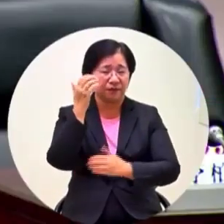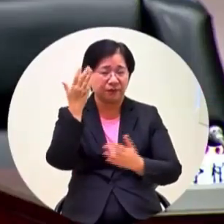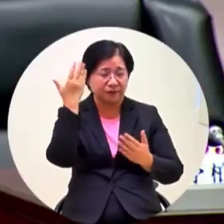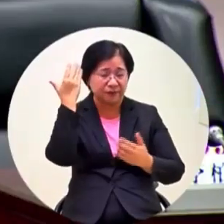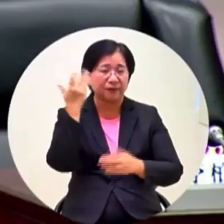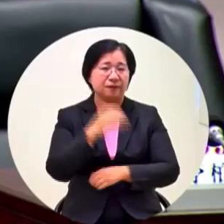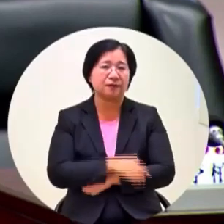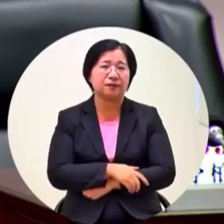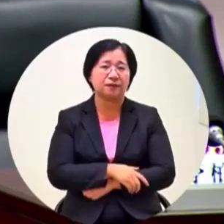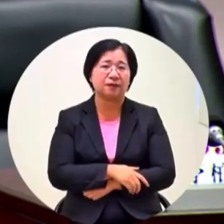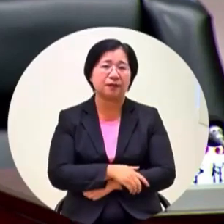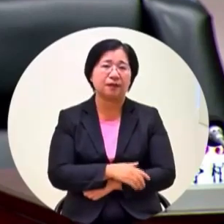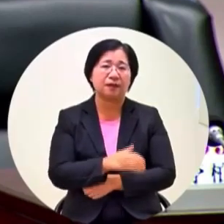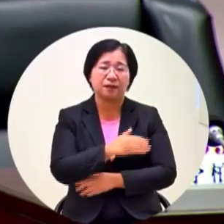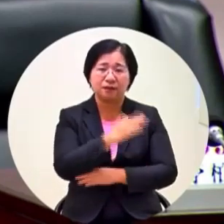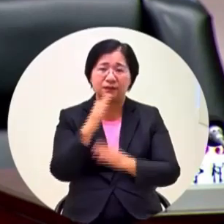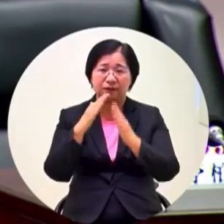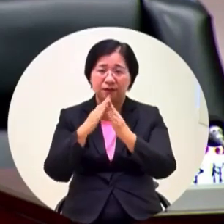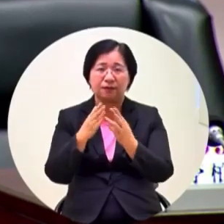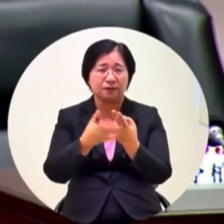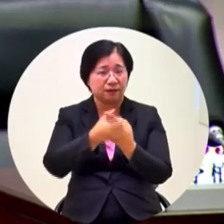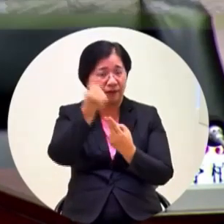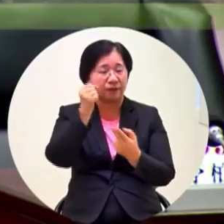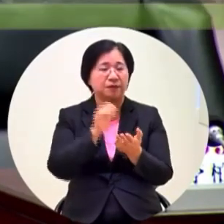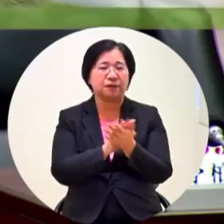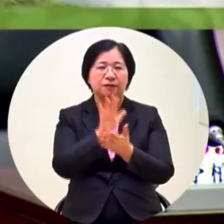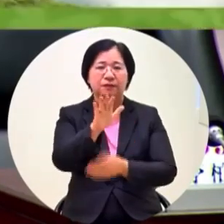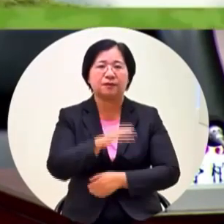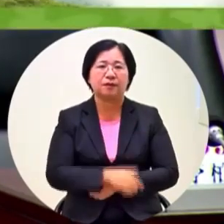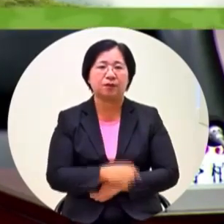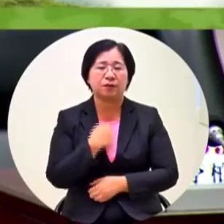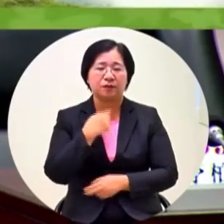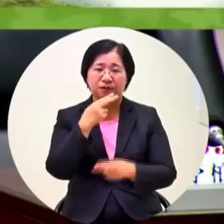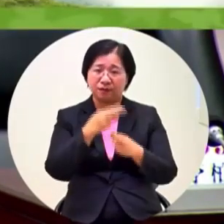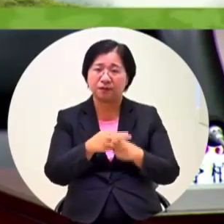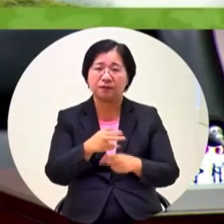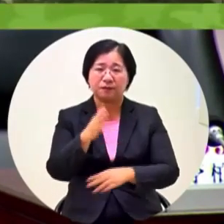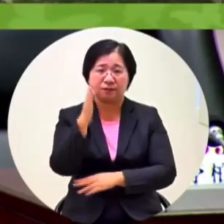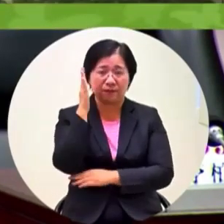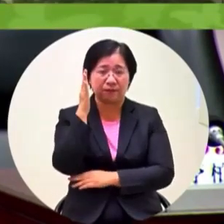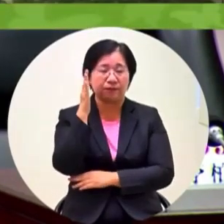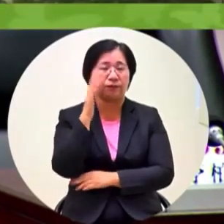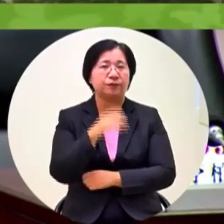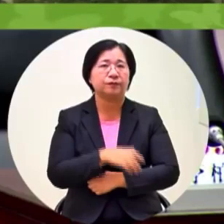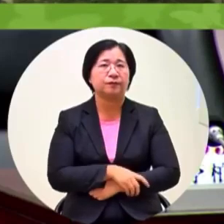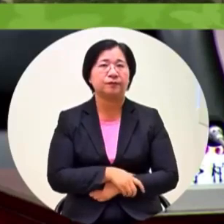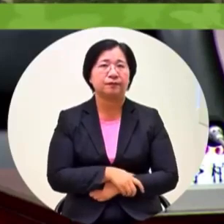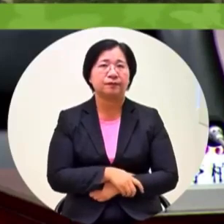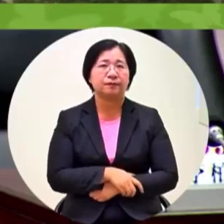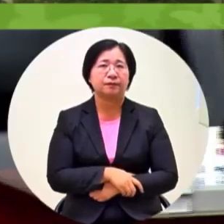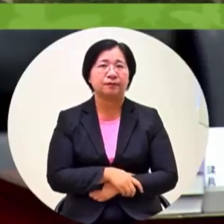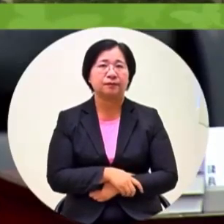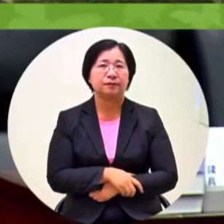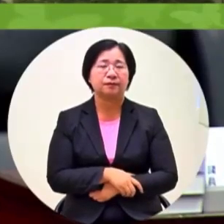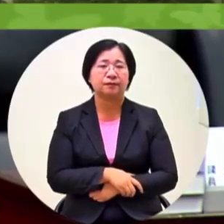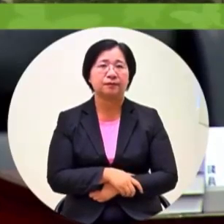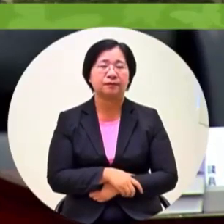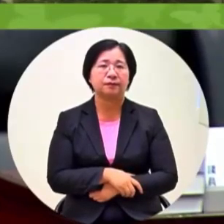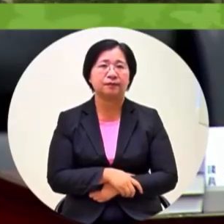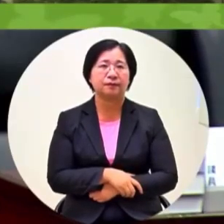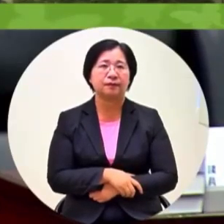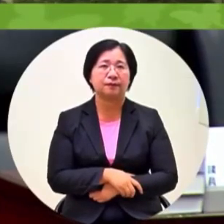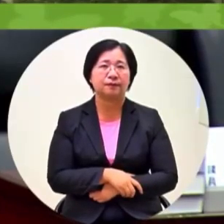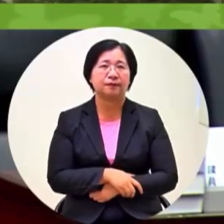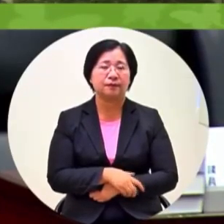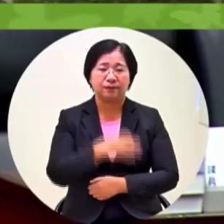县市合并了，我相信咱的政府啊，会当讲。一个会使讲，咱打这个